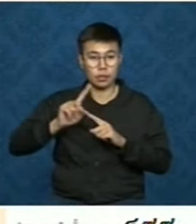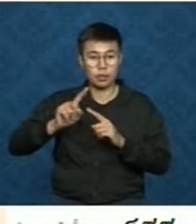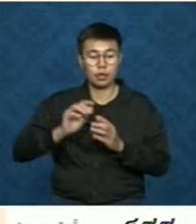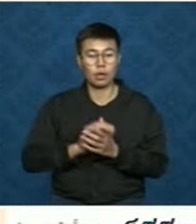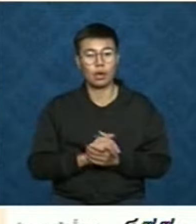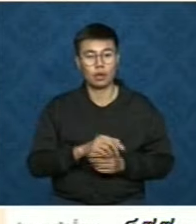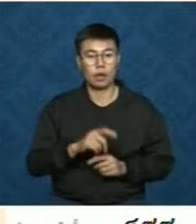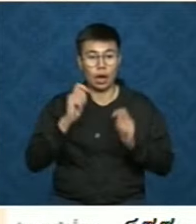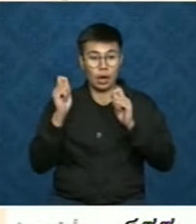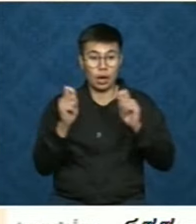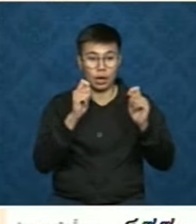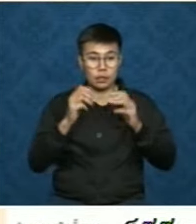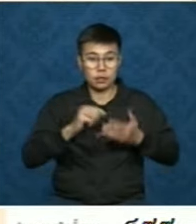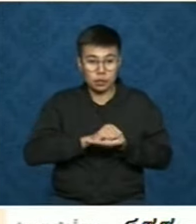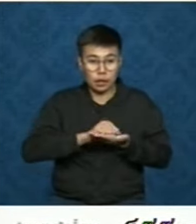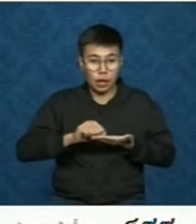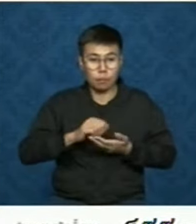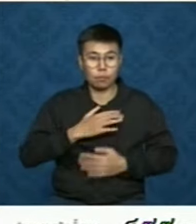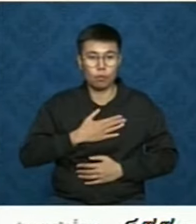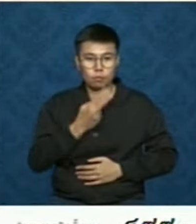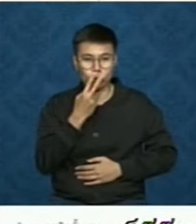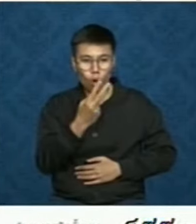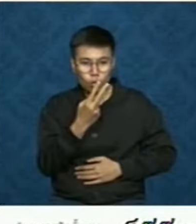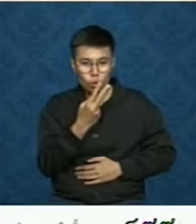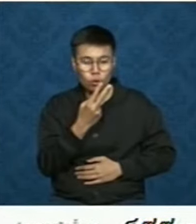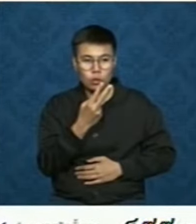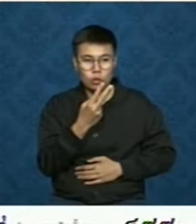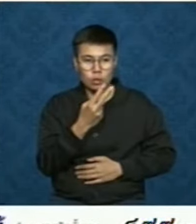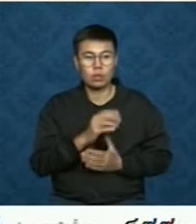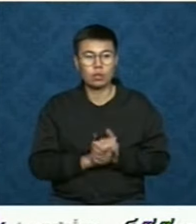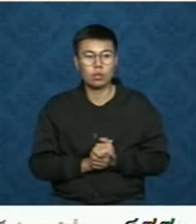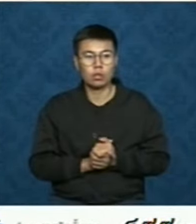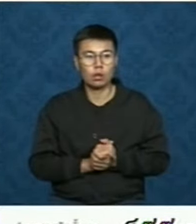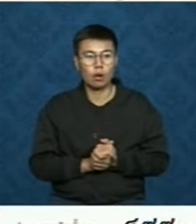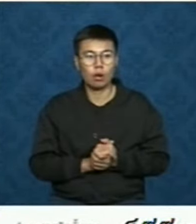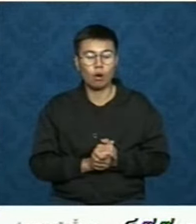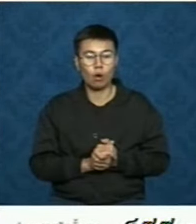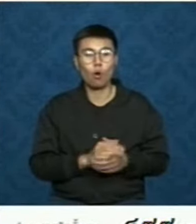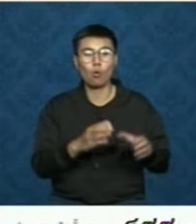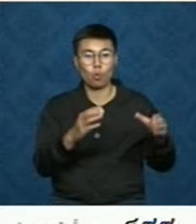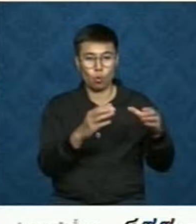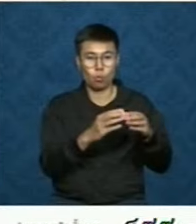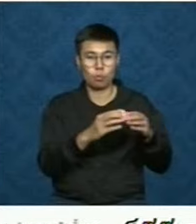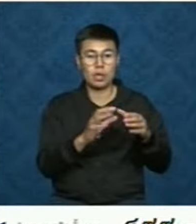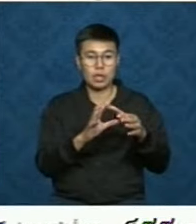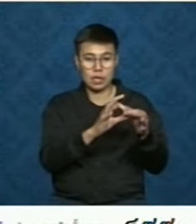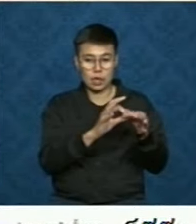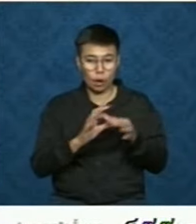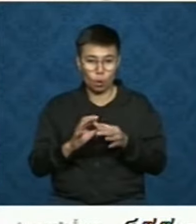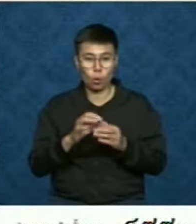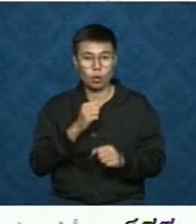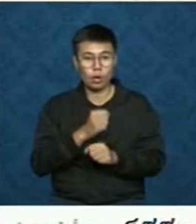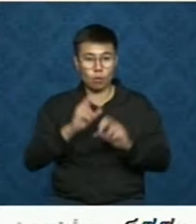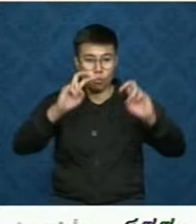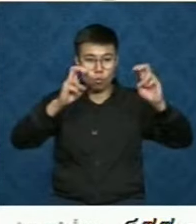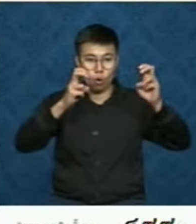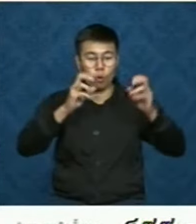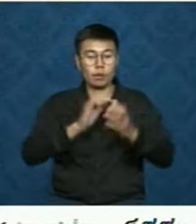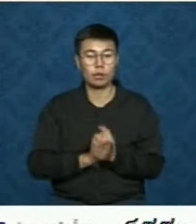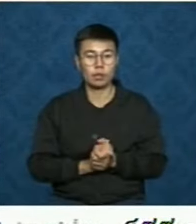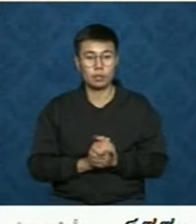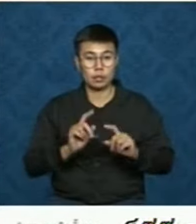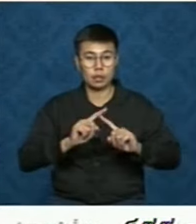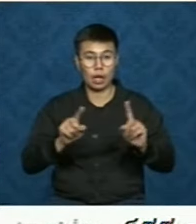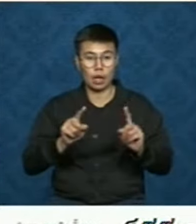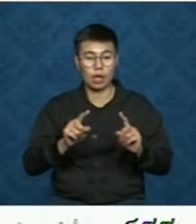ครับครับผมจะขอไปตรวจสอบนะครับกับฝ่ายที่เกี่ยวข้องการประชุมแต่แนวทางก็ควรจะ